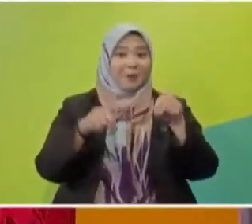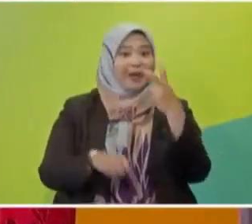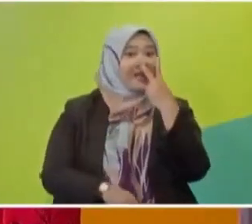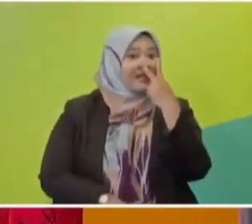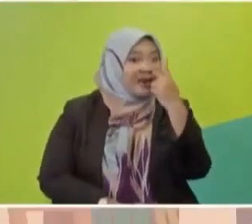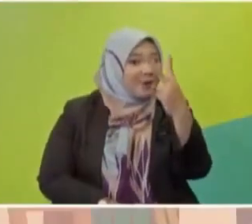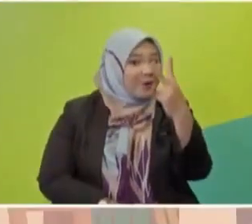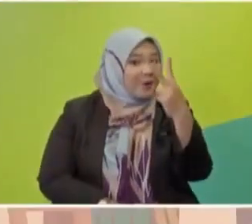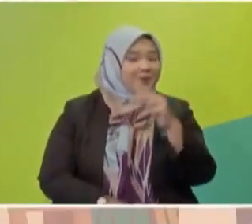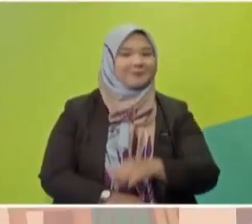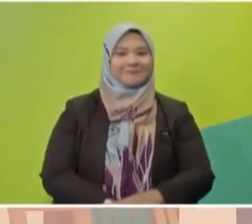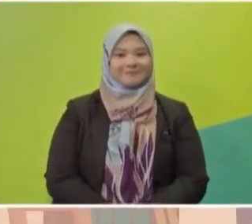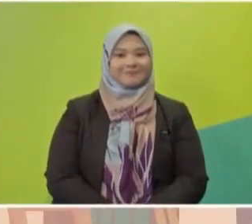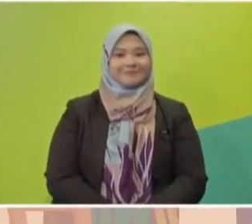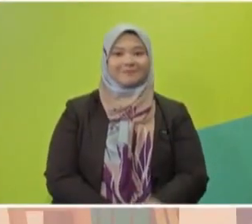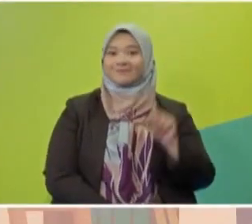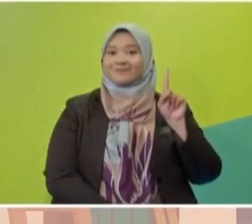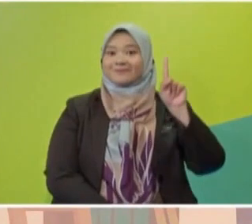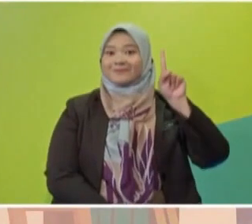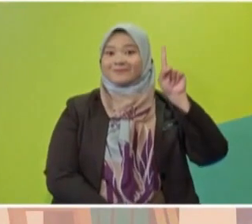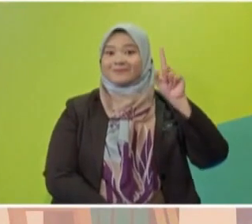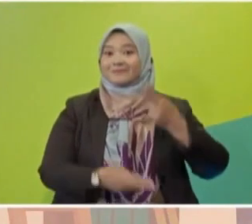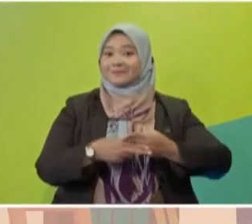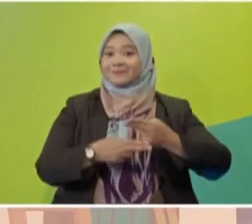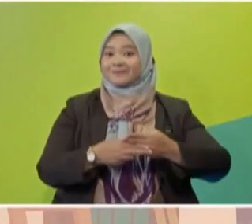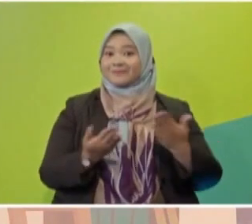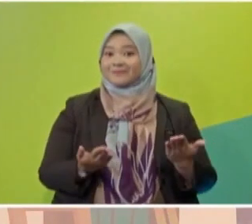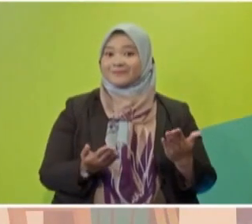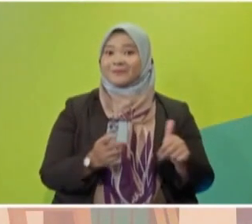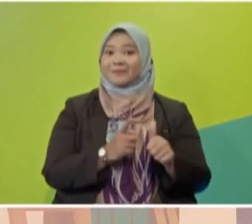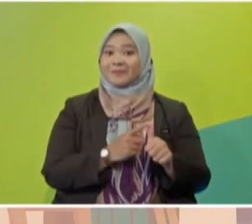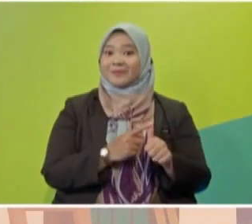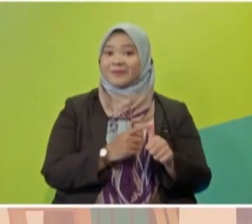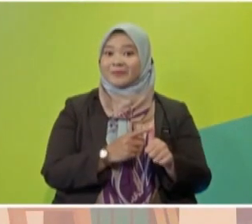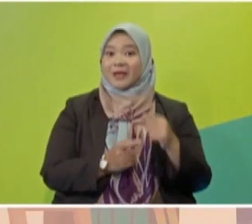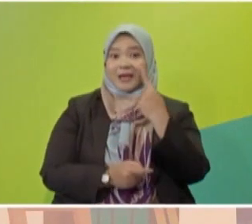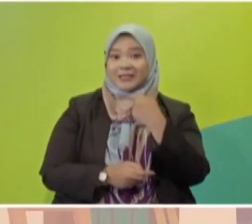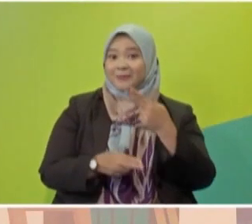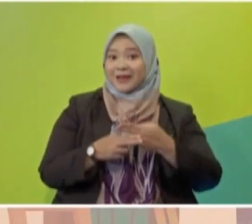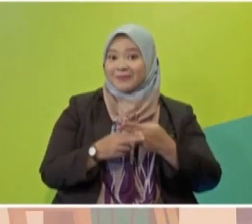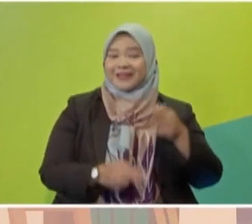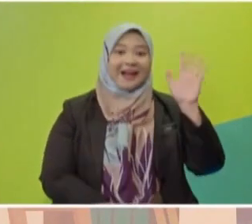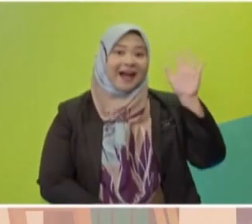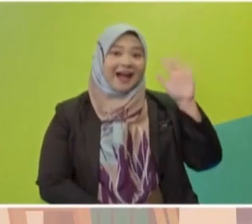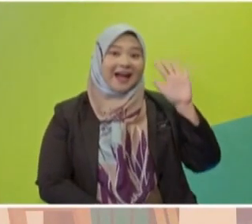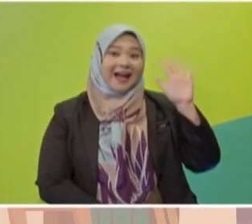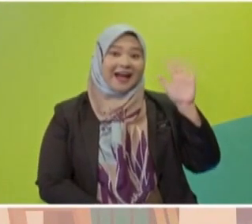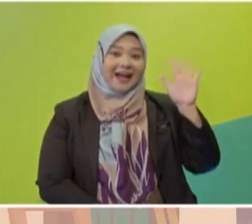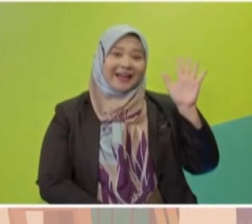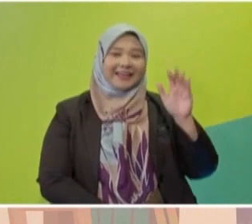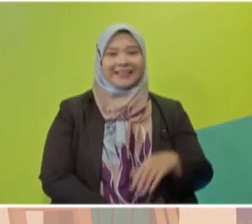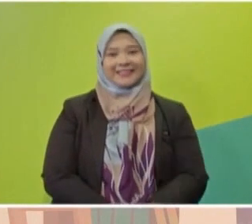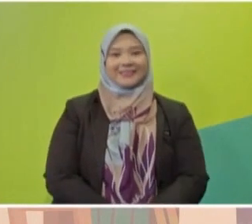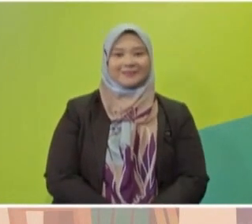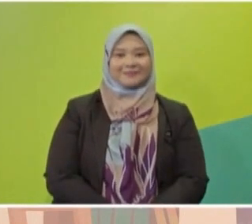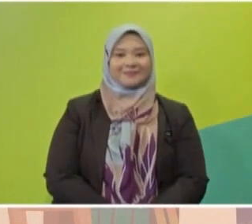murid yang pertama. Ha. Muhammad Rizuhairi bin Muhammad Zamri. Hai. Hai, selamat